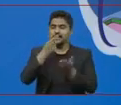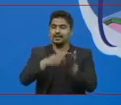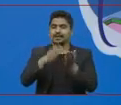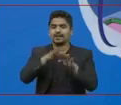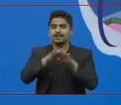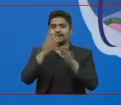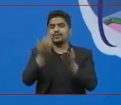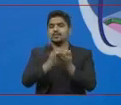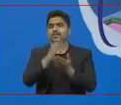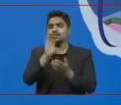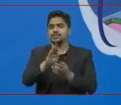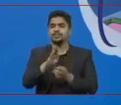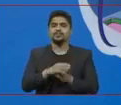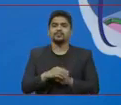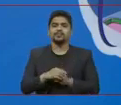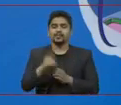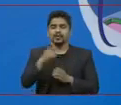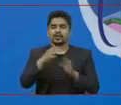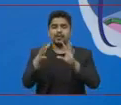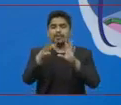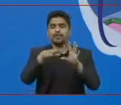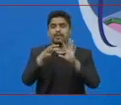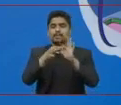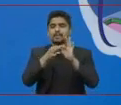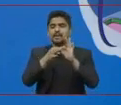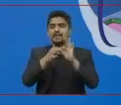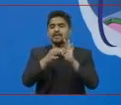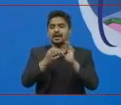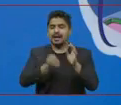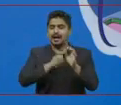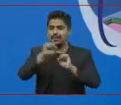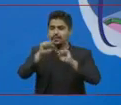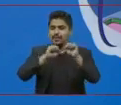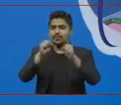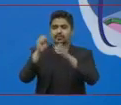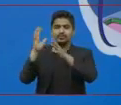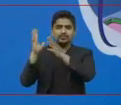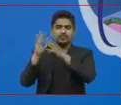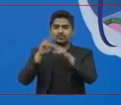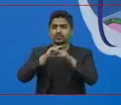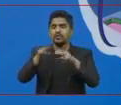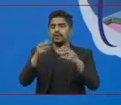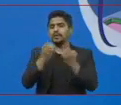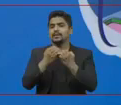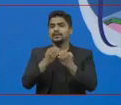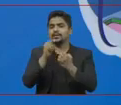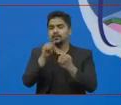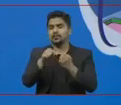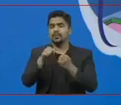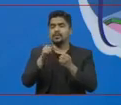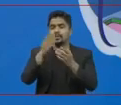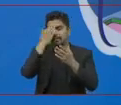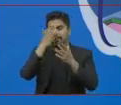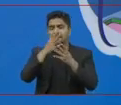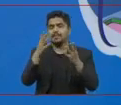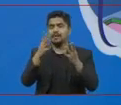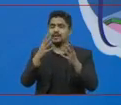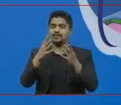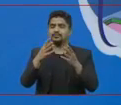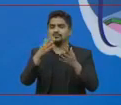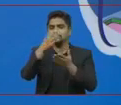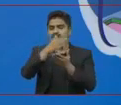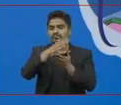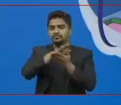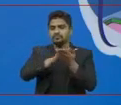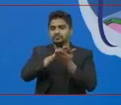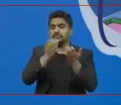धेरैलाई बचाउन सक्छौँ। हामी सबै मिलेर नै सबैले आफ्नो आफ्नो कर्तव्य पुरा गरेर नै यो महामारी विरुद्ध जित्न सक्छौँ,